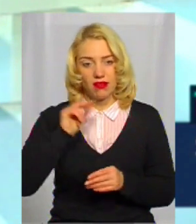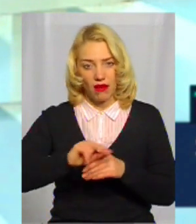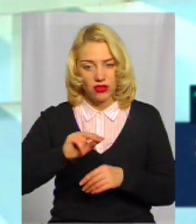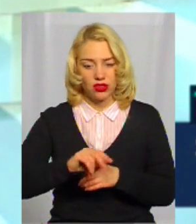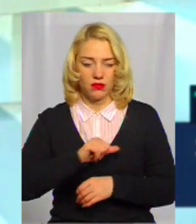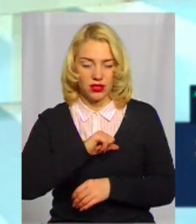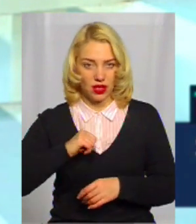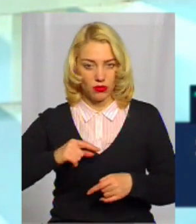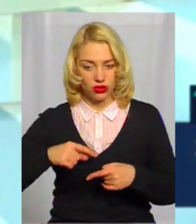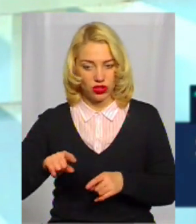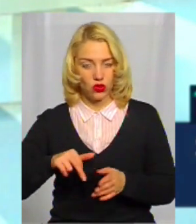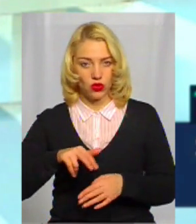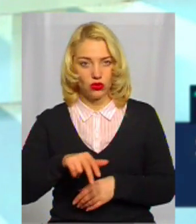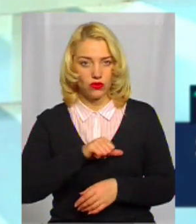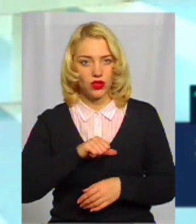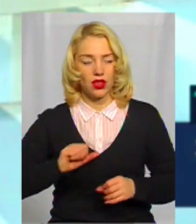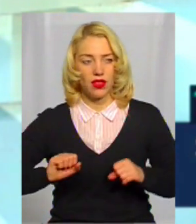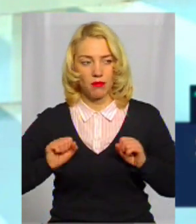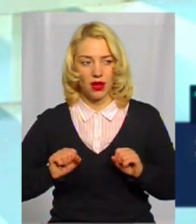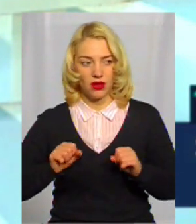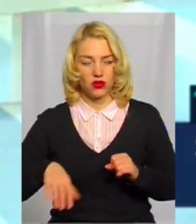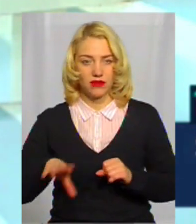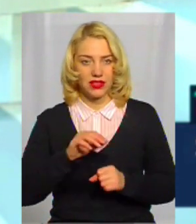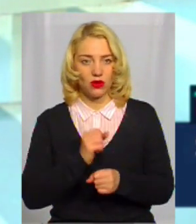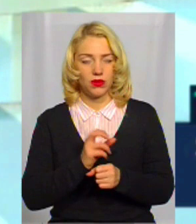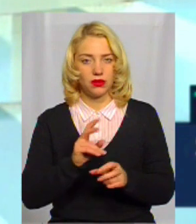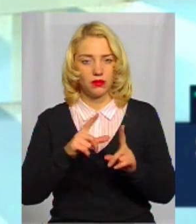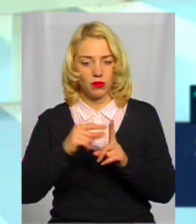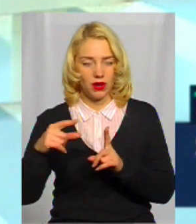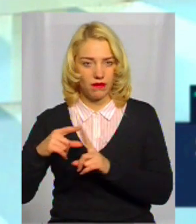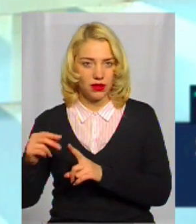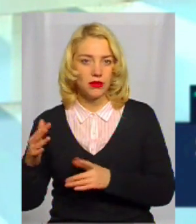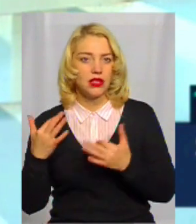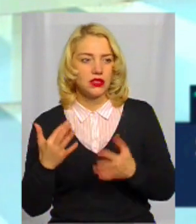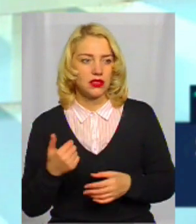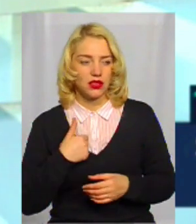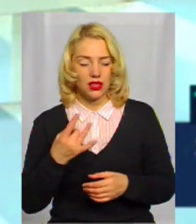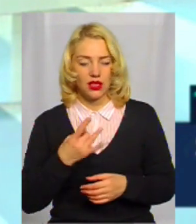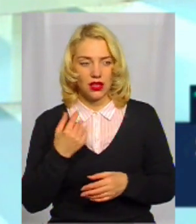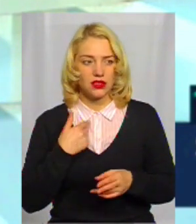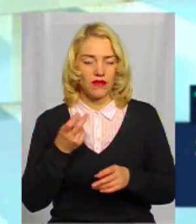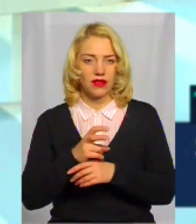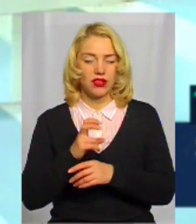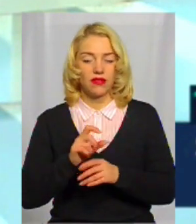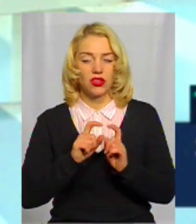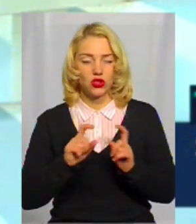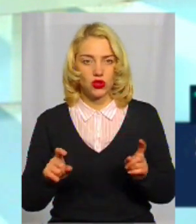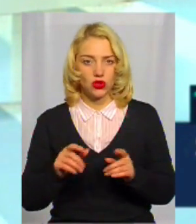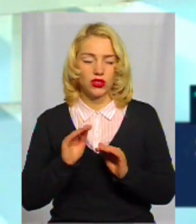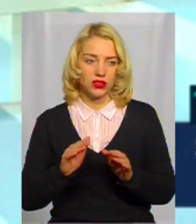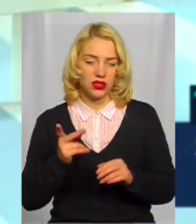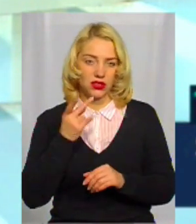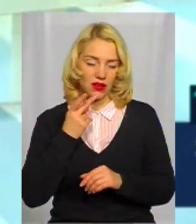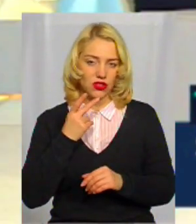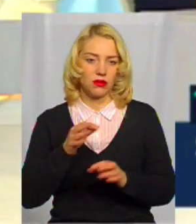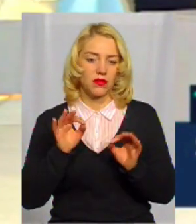самостійно зі школи, то вони намагаються все робити так, як має бути. Скільки разів відвідували школи, зазвичай діти майже завжди